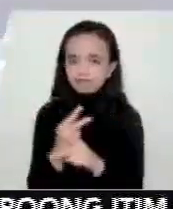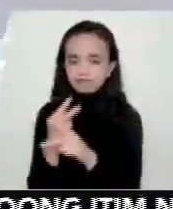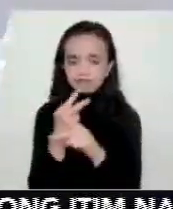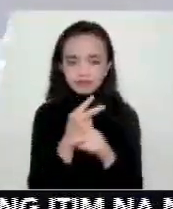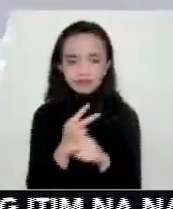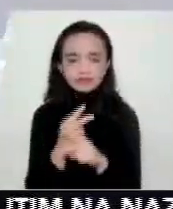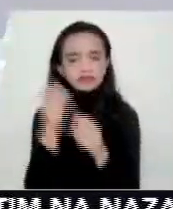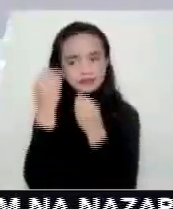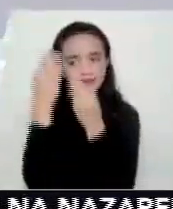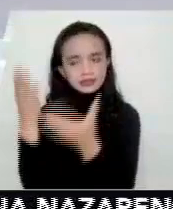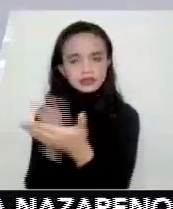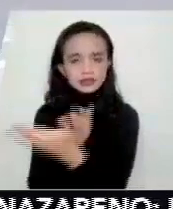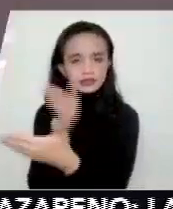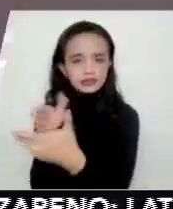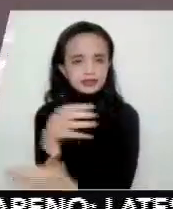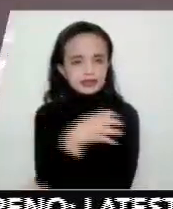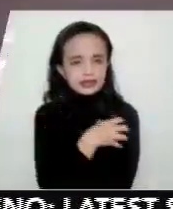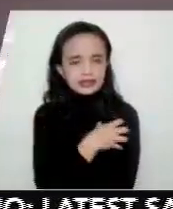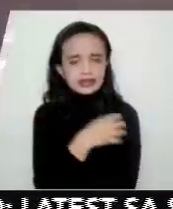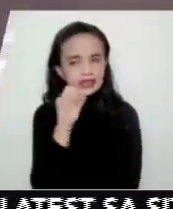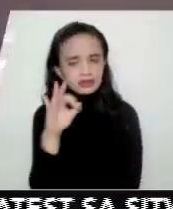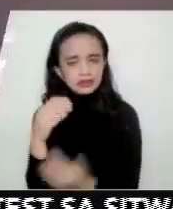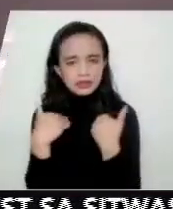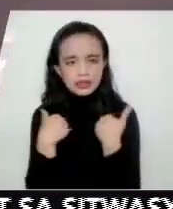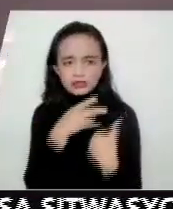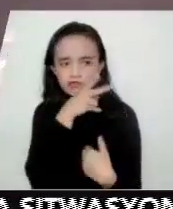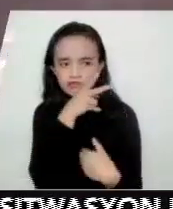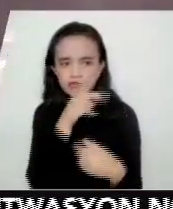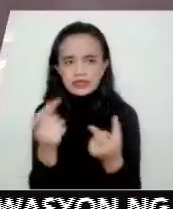kung may kahina-hinalang nakita.